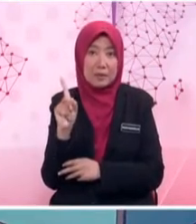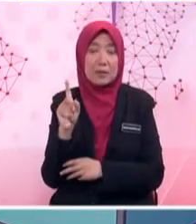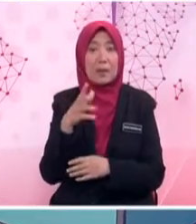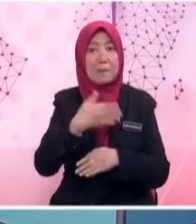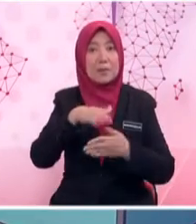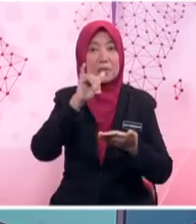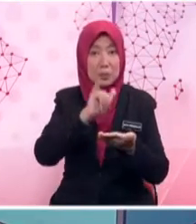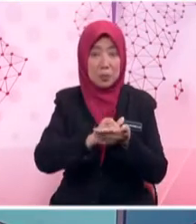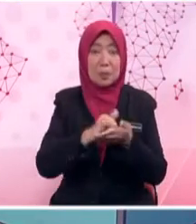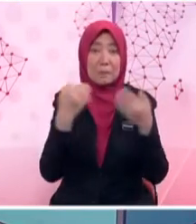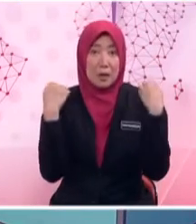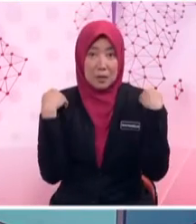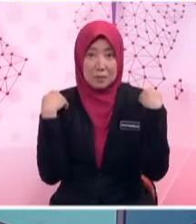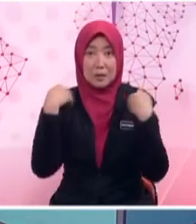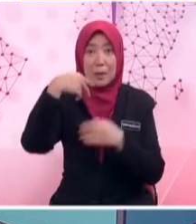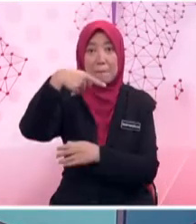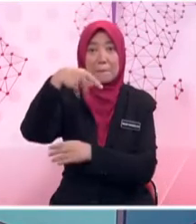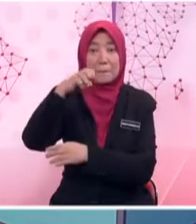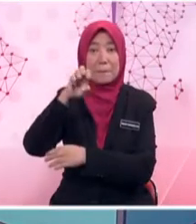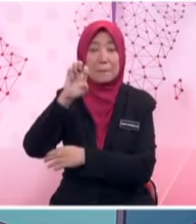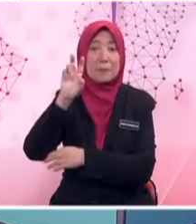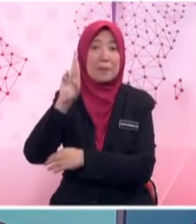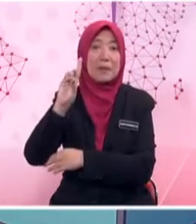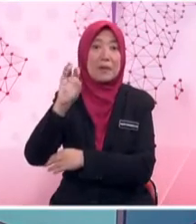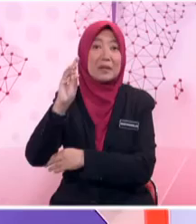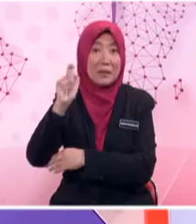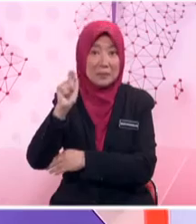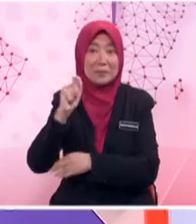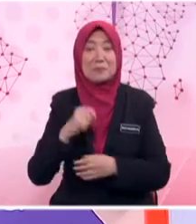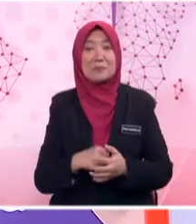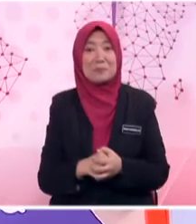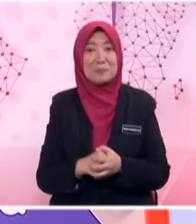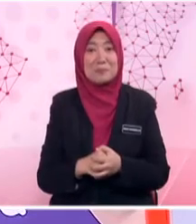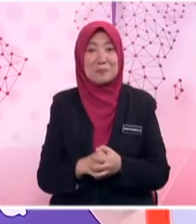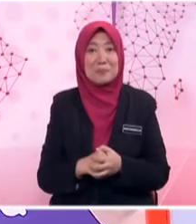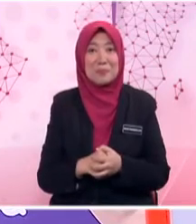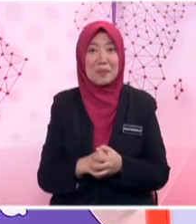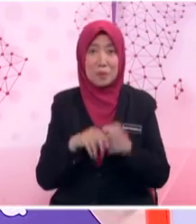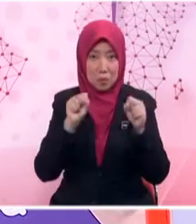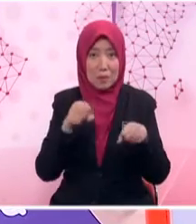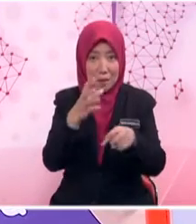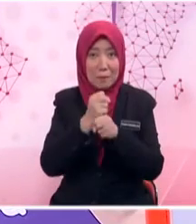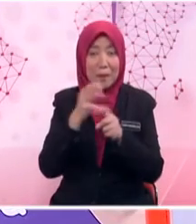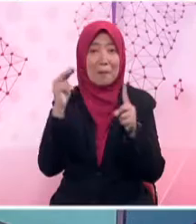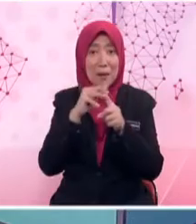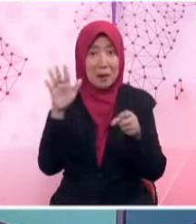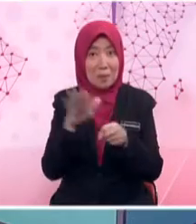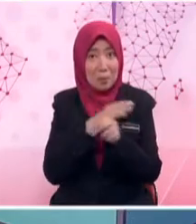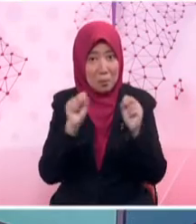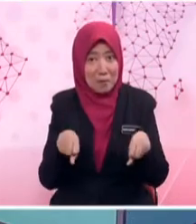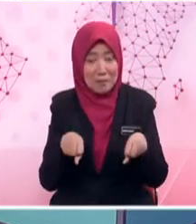menerangkan subjek itu sendiri. Cikgu, kalau macam ni peperiksaan saya boleh dapat markah penuh ke cikgu? Boleh, dapat